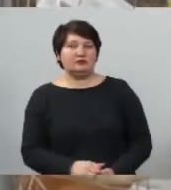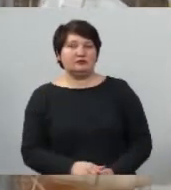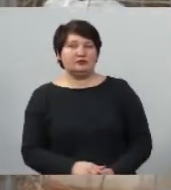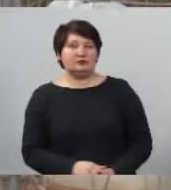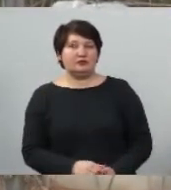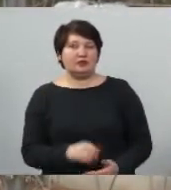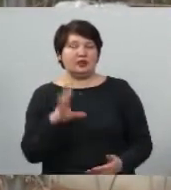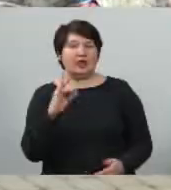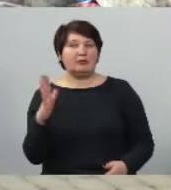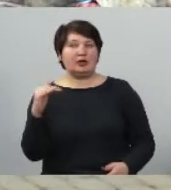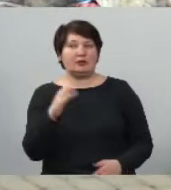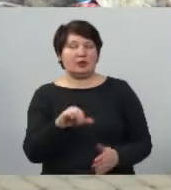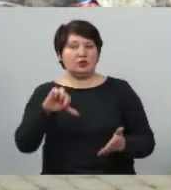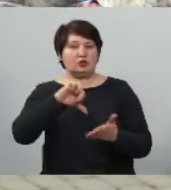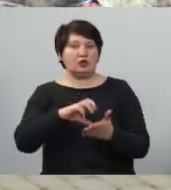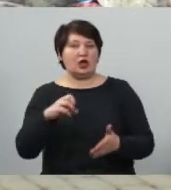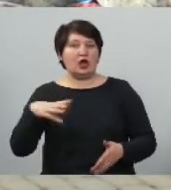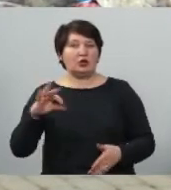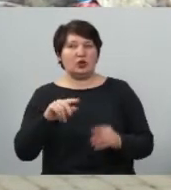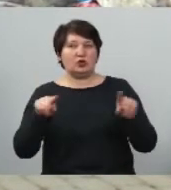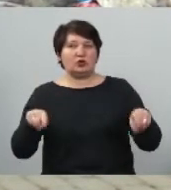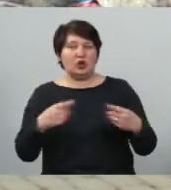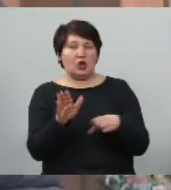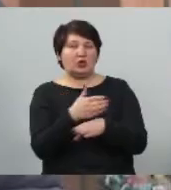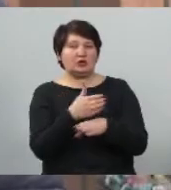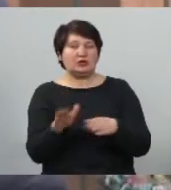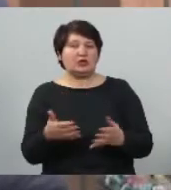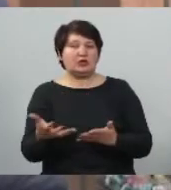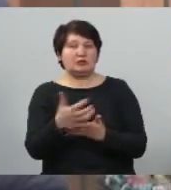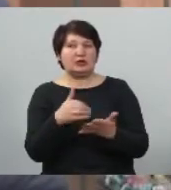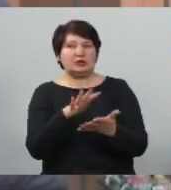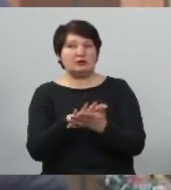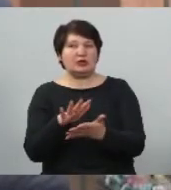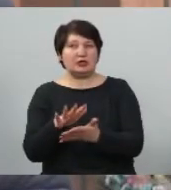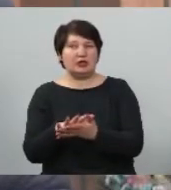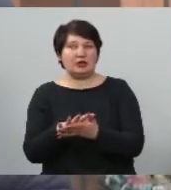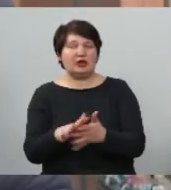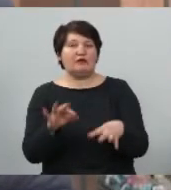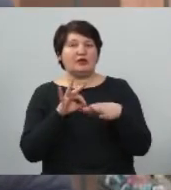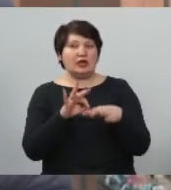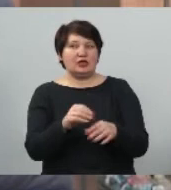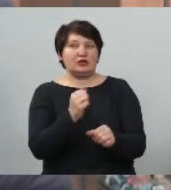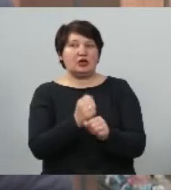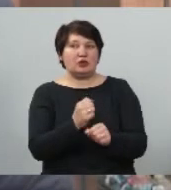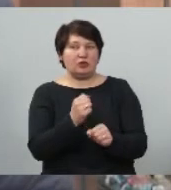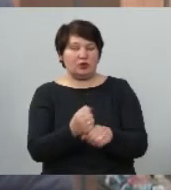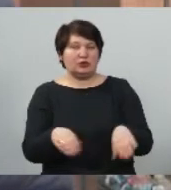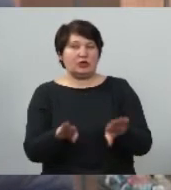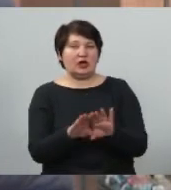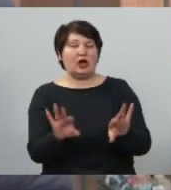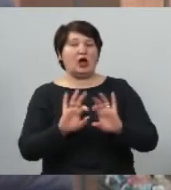На Прикарпатті учасники АТО організували роздільний збір сміття. Ведеться робота така